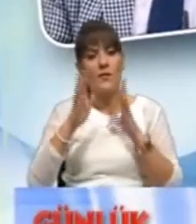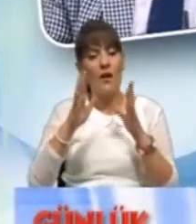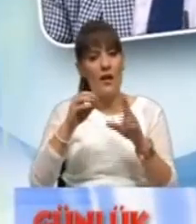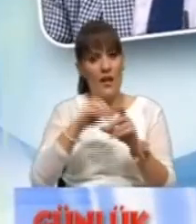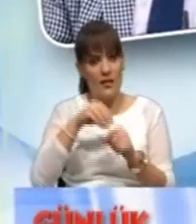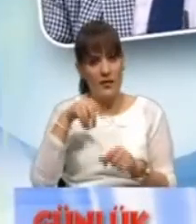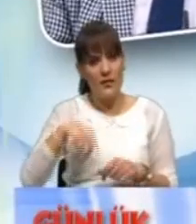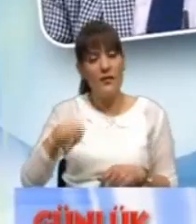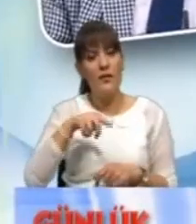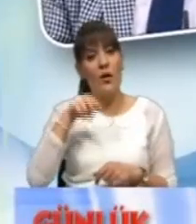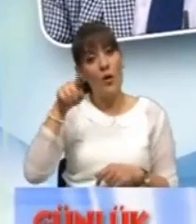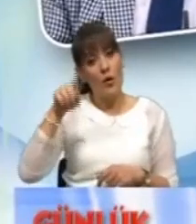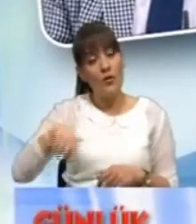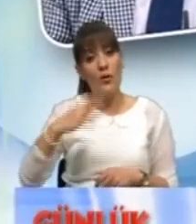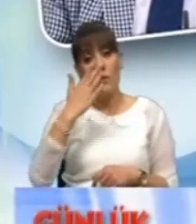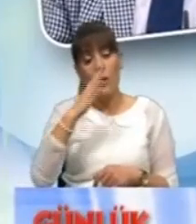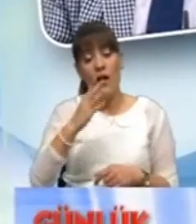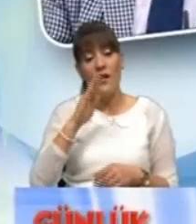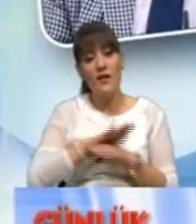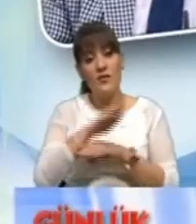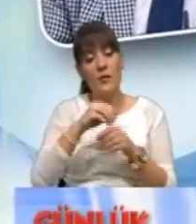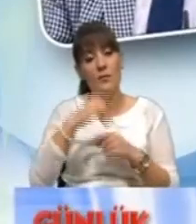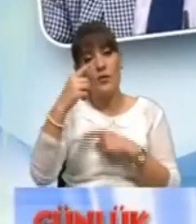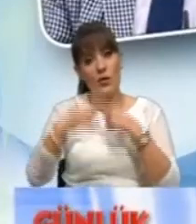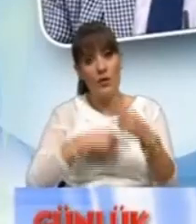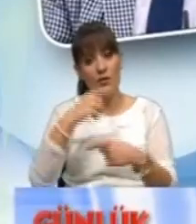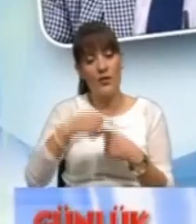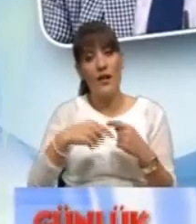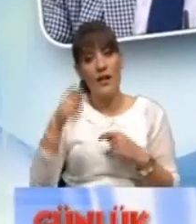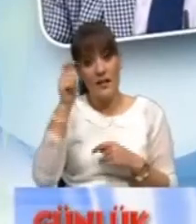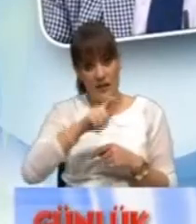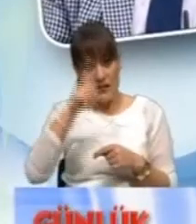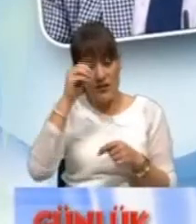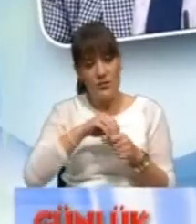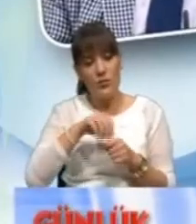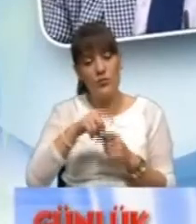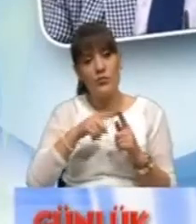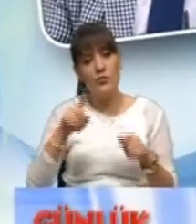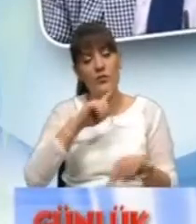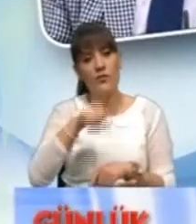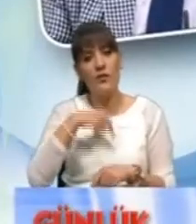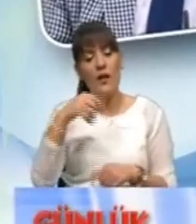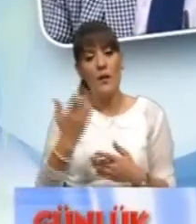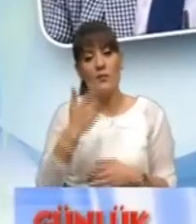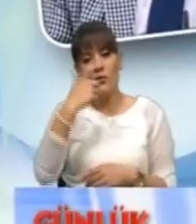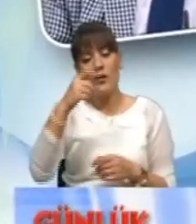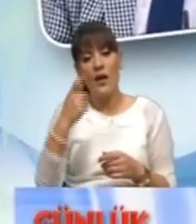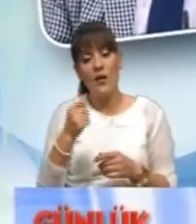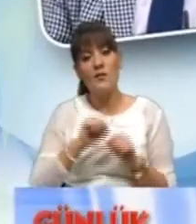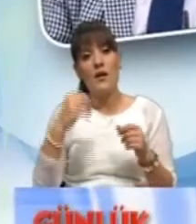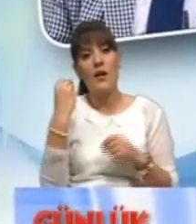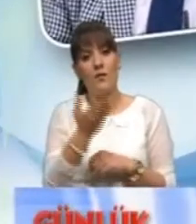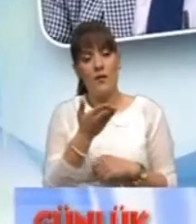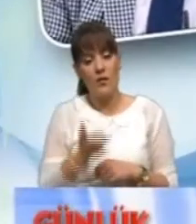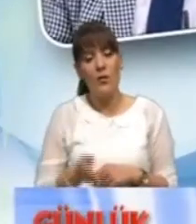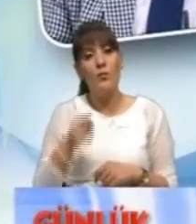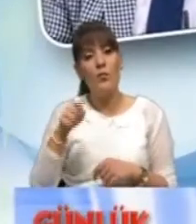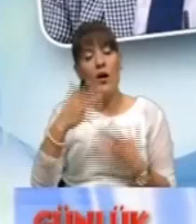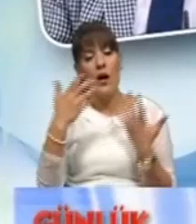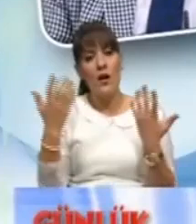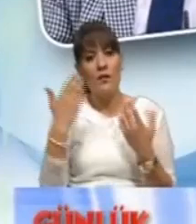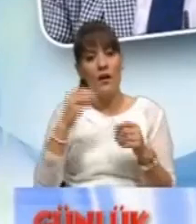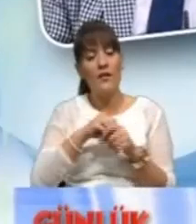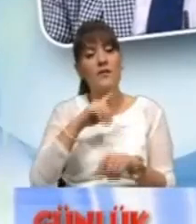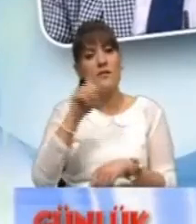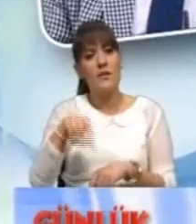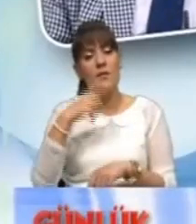faaliyetler onların doğal yaşam döngülerini etkilediği için uzun vadede hem onlara hem ülkemiz ekonomisine de zarar veriyor. Çünkü bu hayvanlar